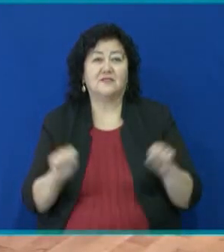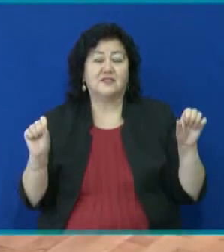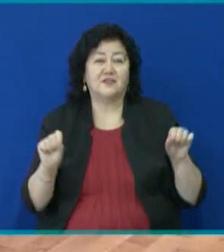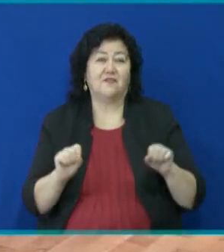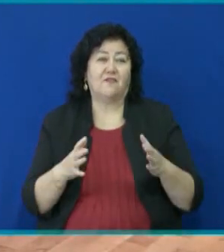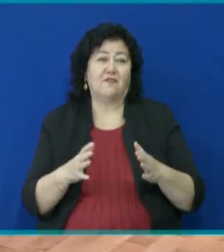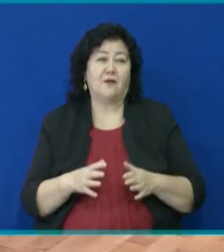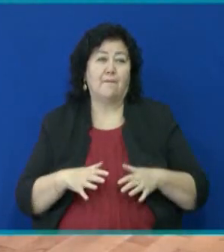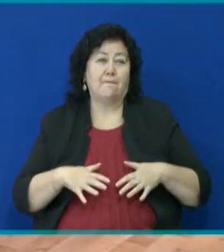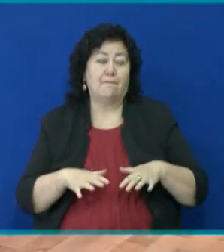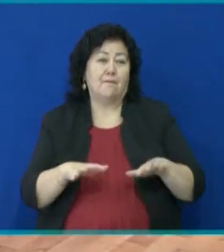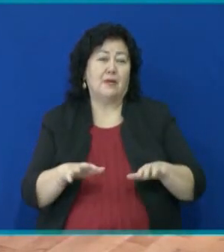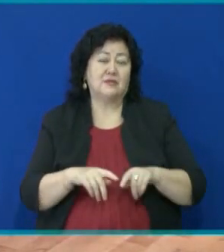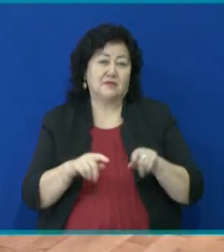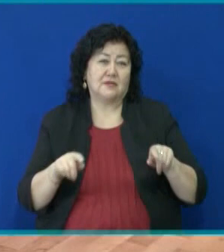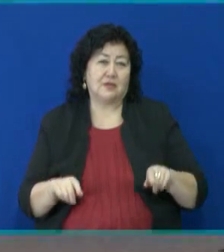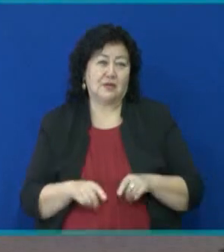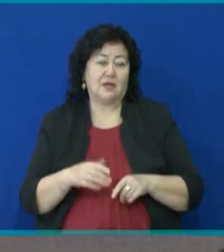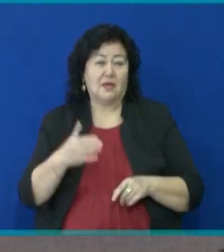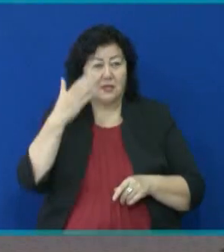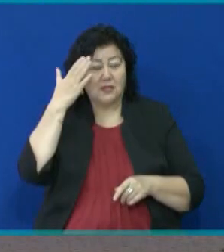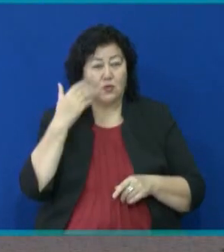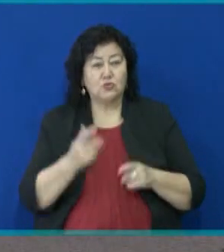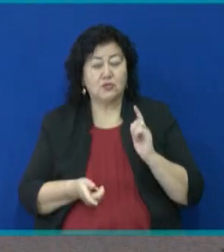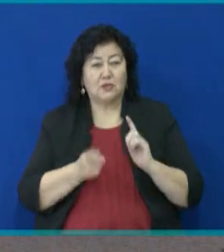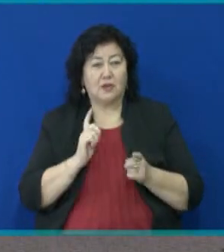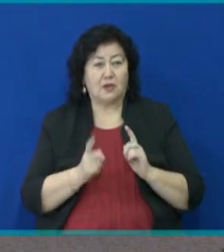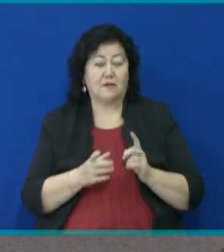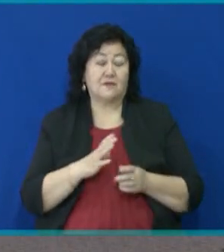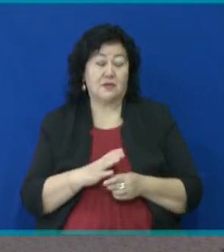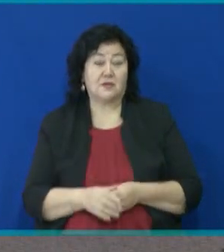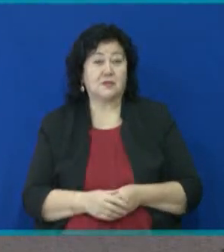университете массово проходят научные конференции. Толшын Шакыртхан, Айдос Айткалиев, телеканал «Семей».